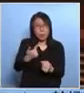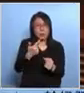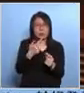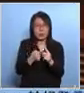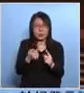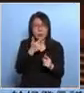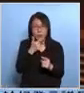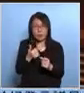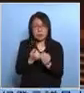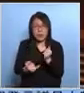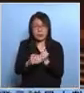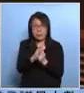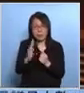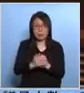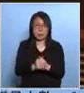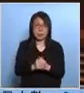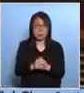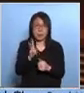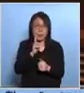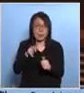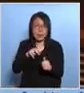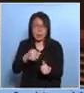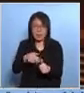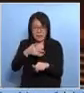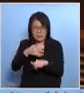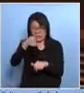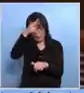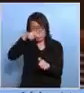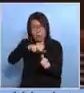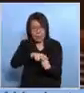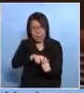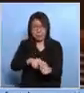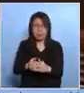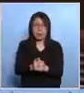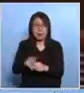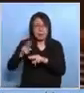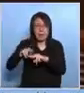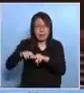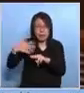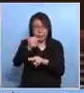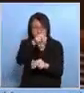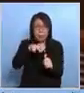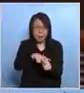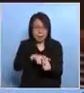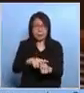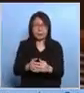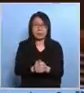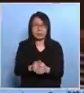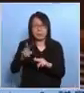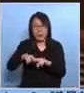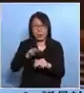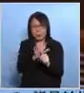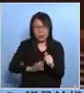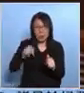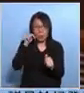女來做人質 在這個港共政權的統治之下，在中共的影響